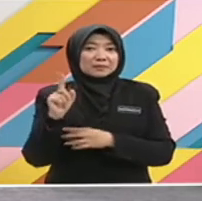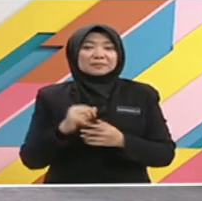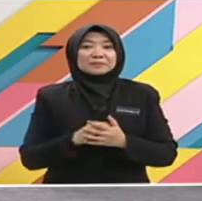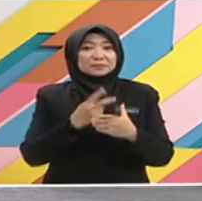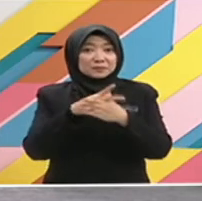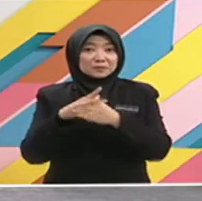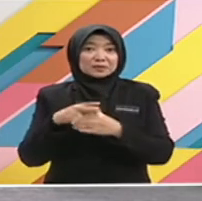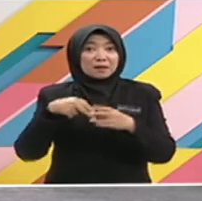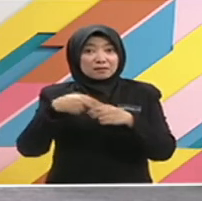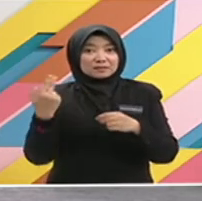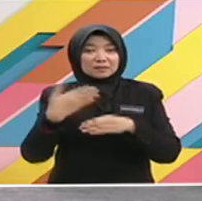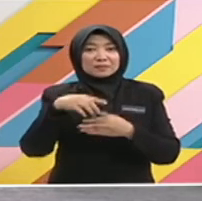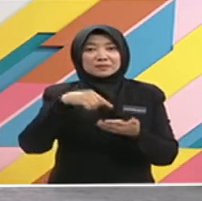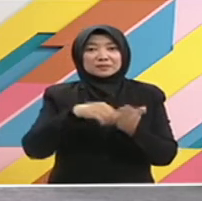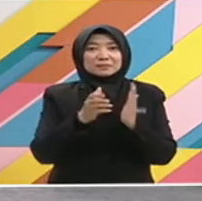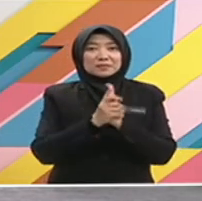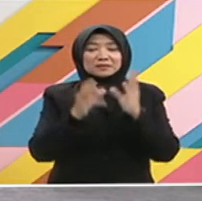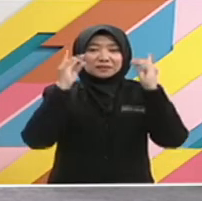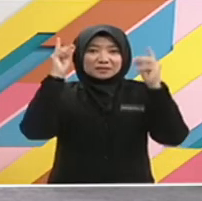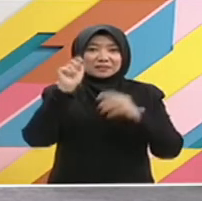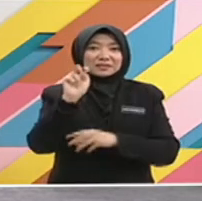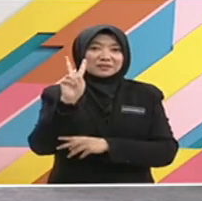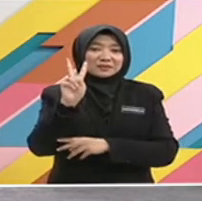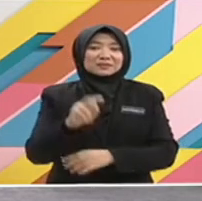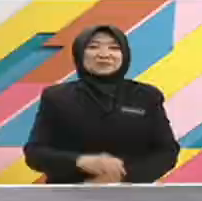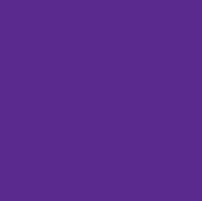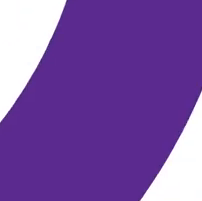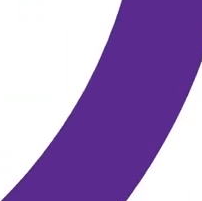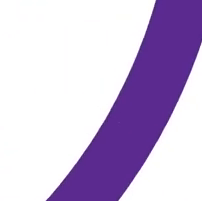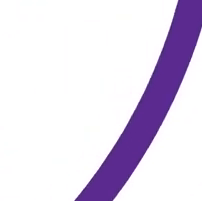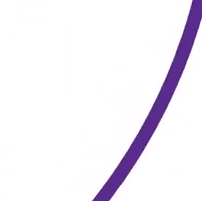kongsikan hasilnya selepas ini di Mahir Didik TV KPM.